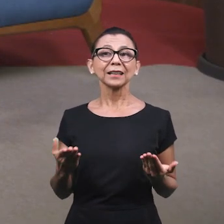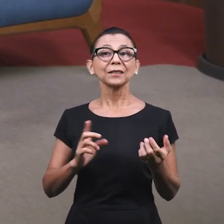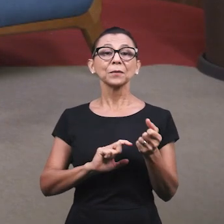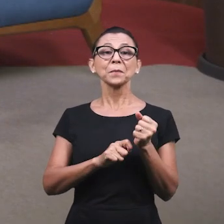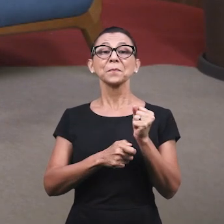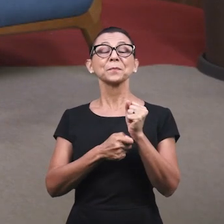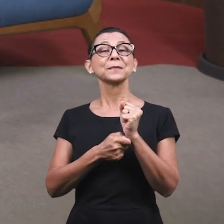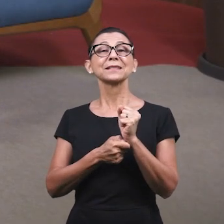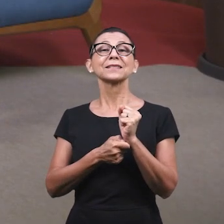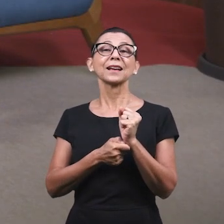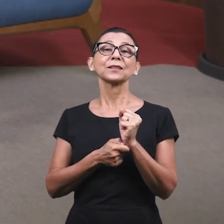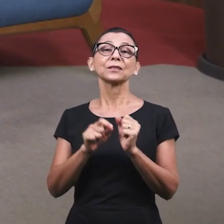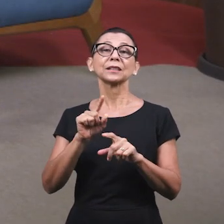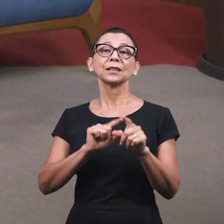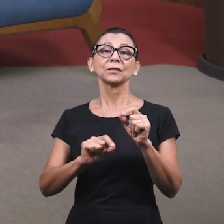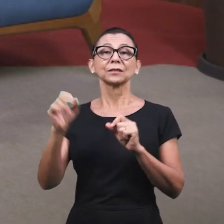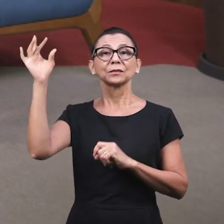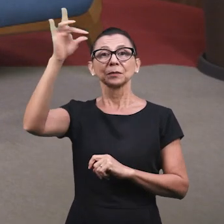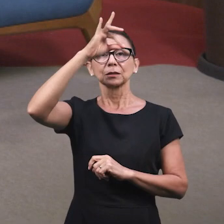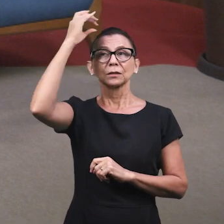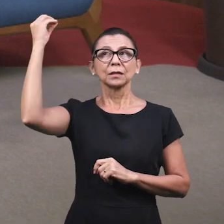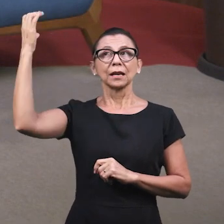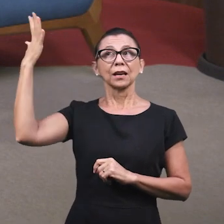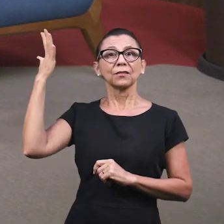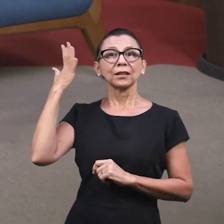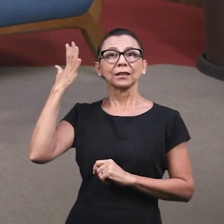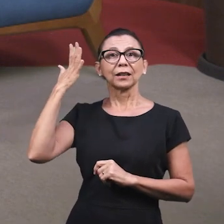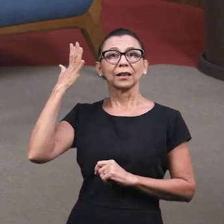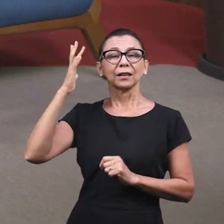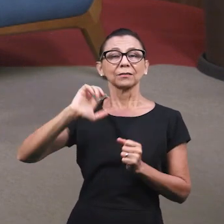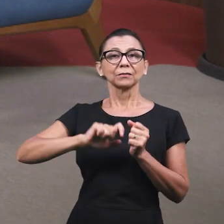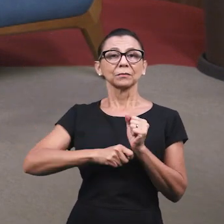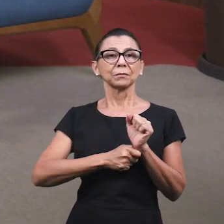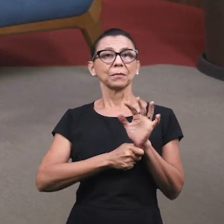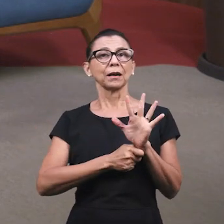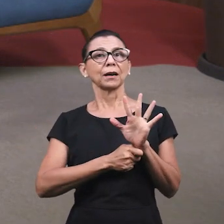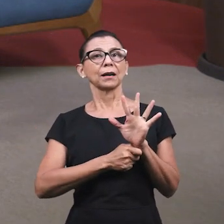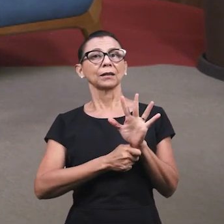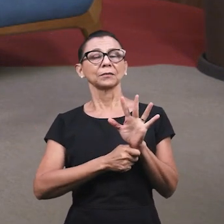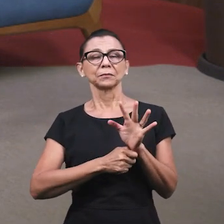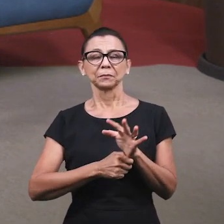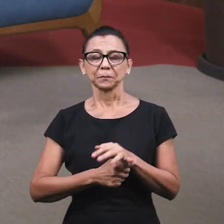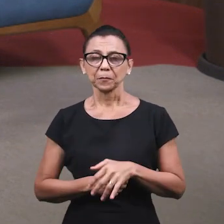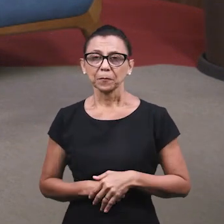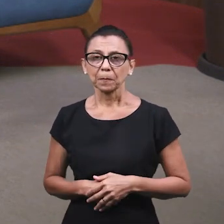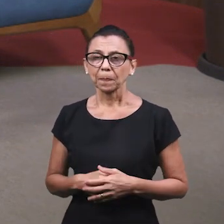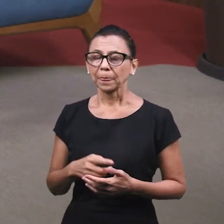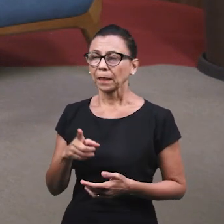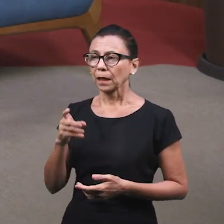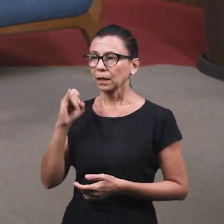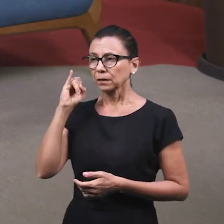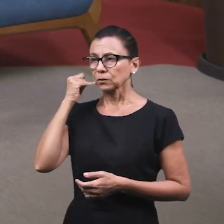est la révélation, l'opération du Saint-Esprit. Et même Daniel,